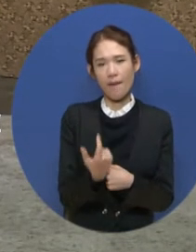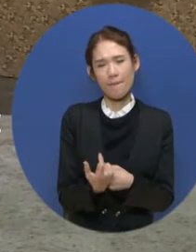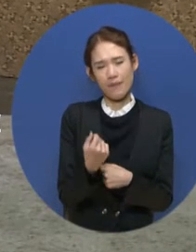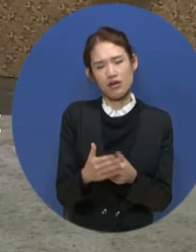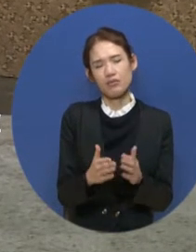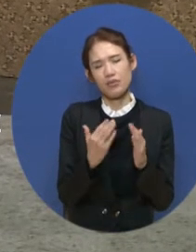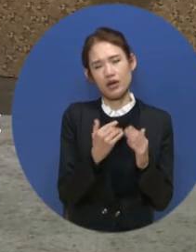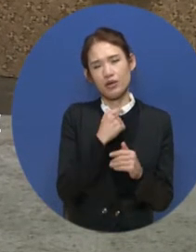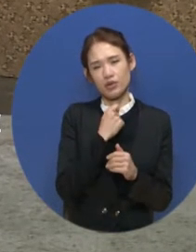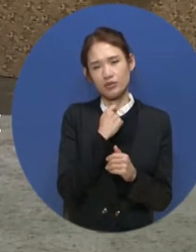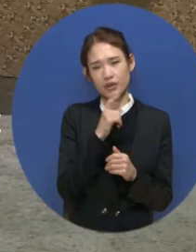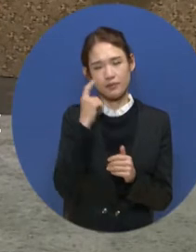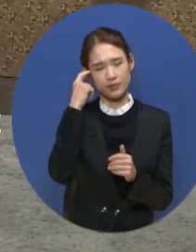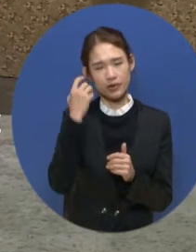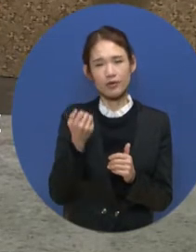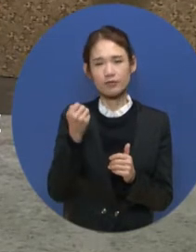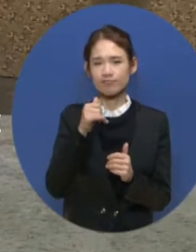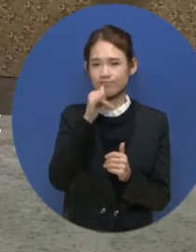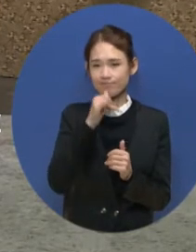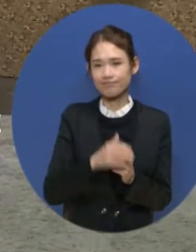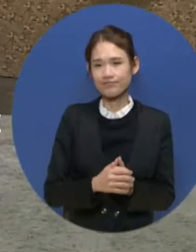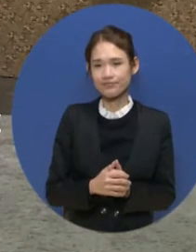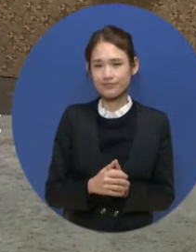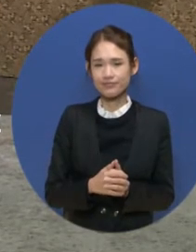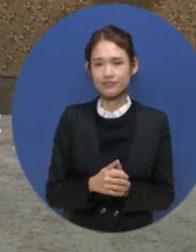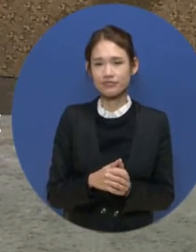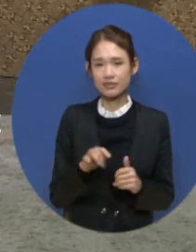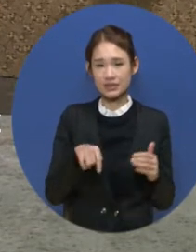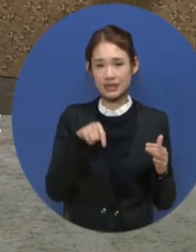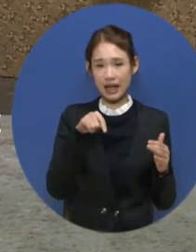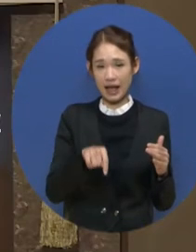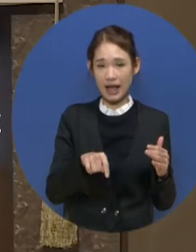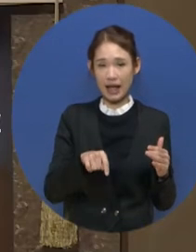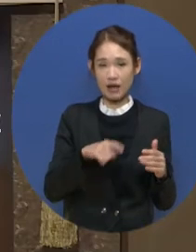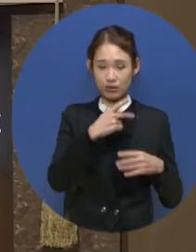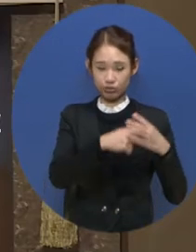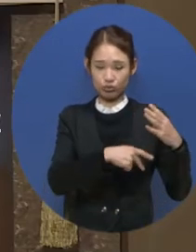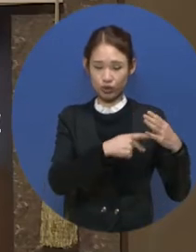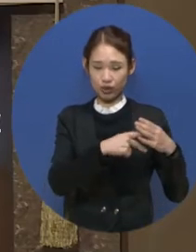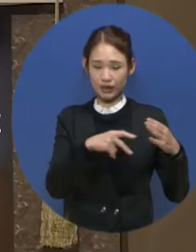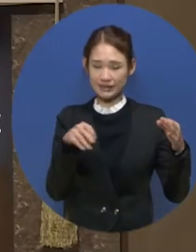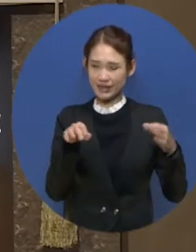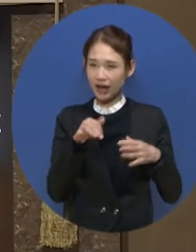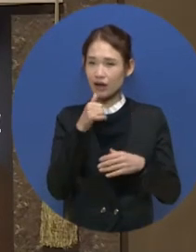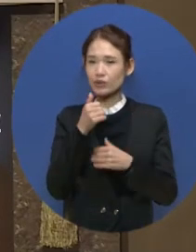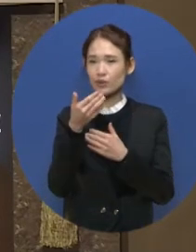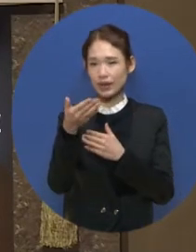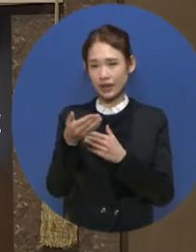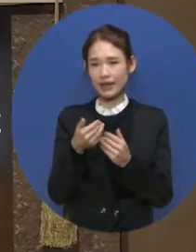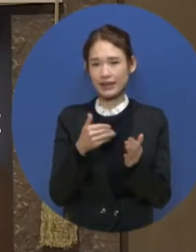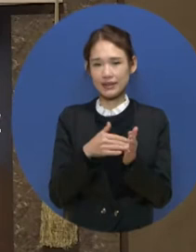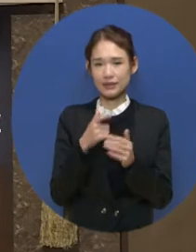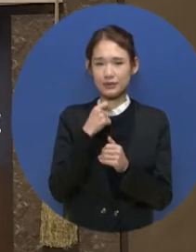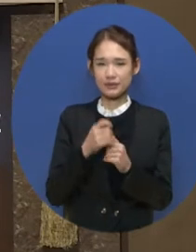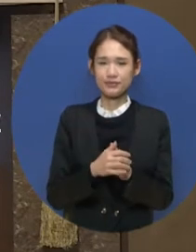좋겠다 이런 생각 갖고 있는데요 예 고 안에 있는 는 프로그램을 좀 잠깐 소개를 해드리면 물을